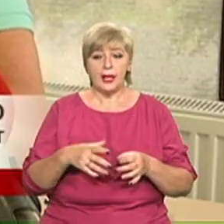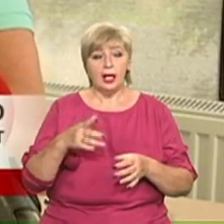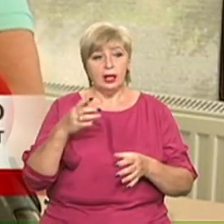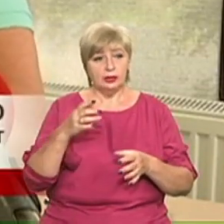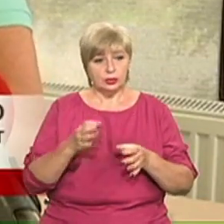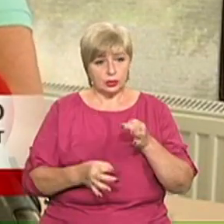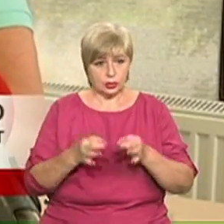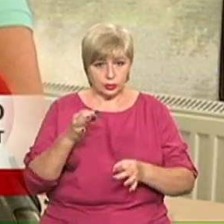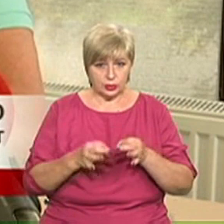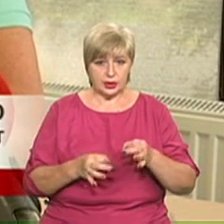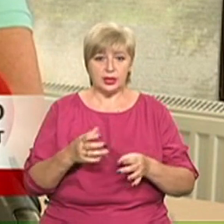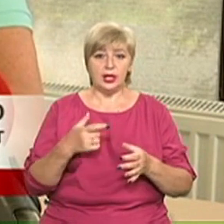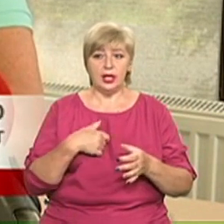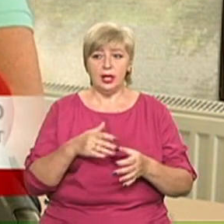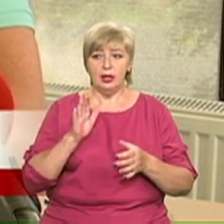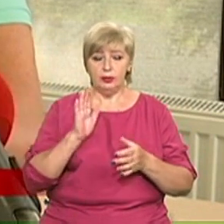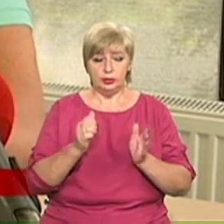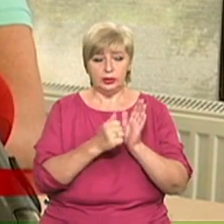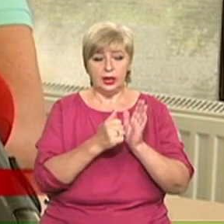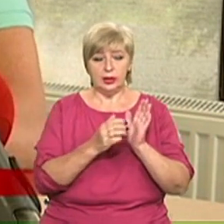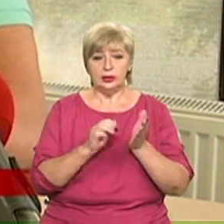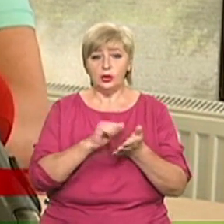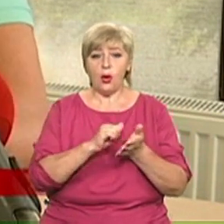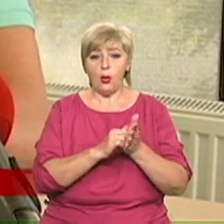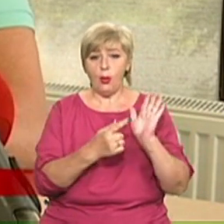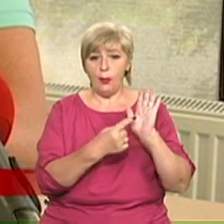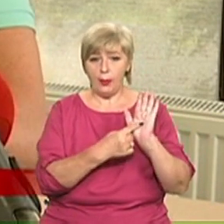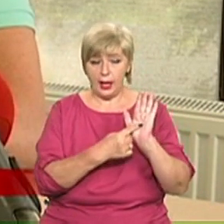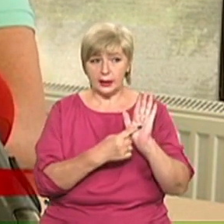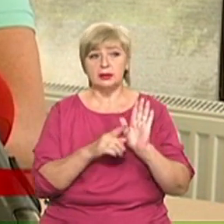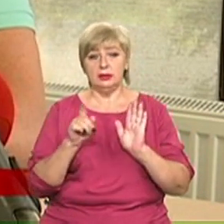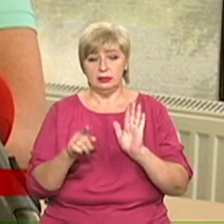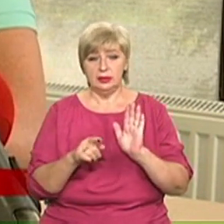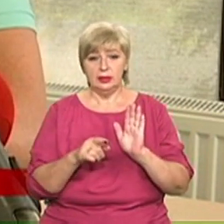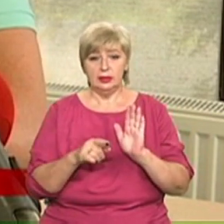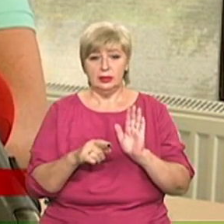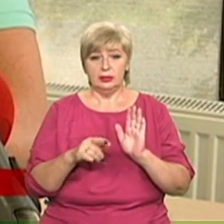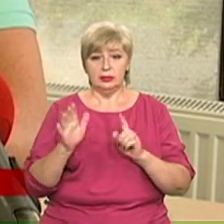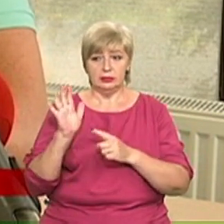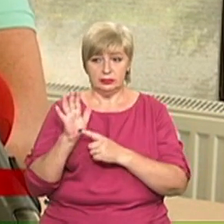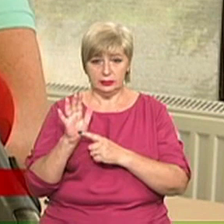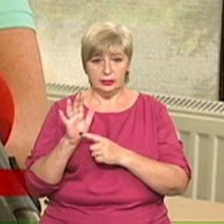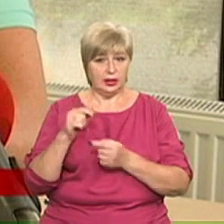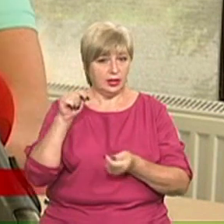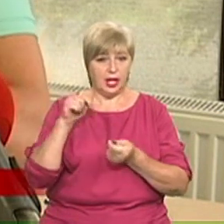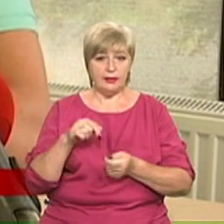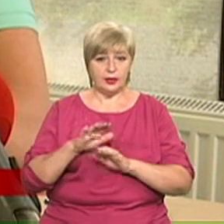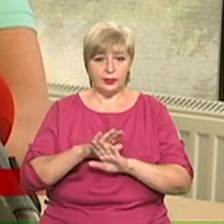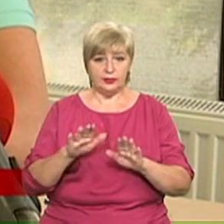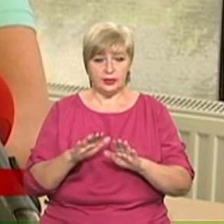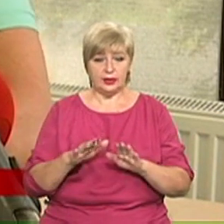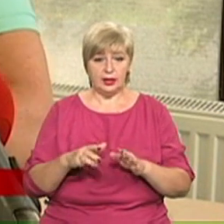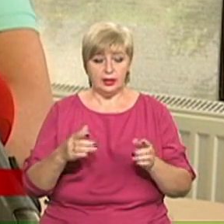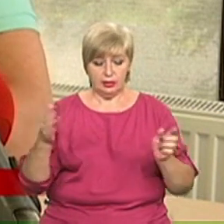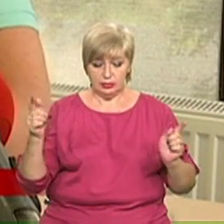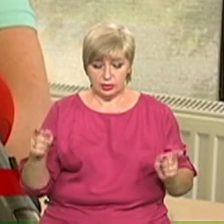дорога, вона власник і Дніпропетровська міська рада, ну, територіальна громада в особі міської ради, ось документ, що вона не відповідає, ось